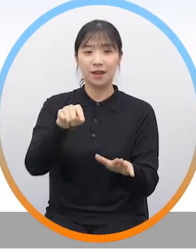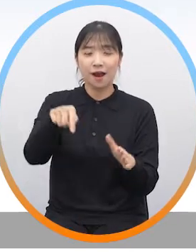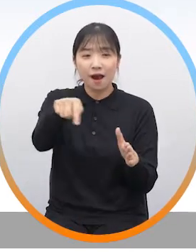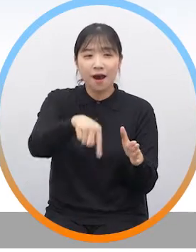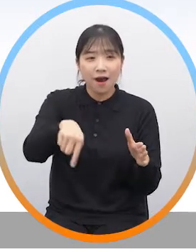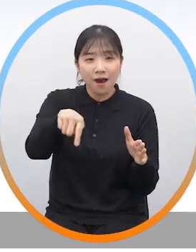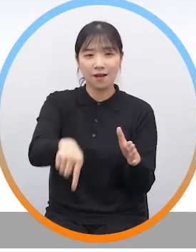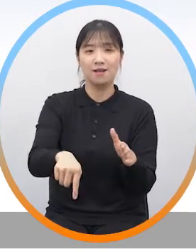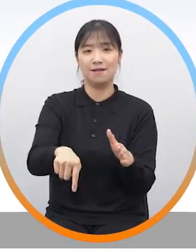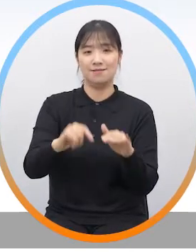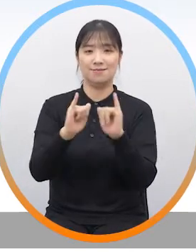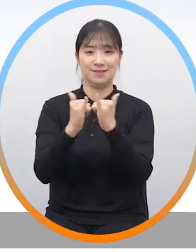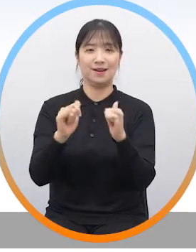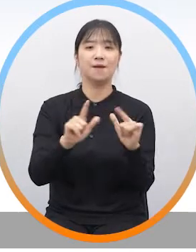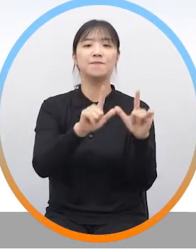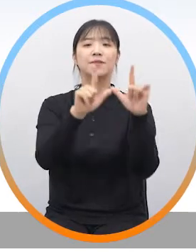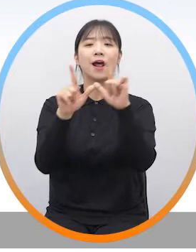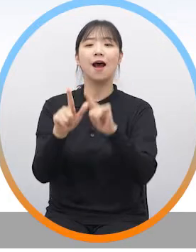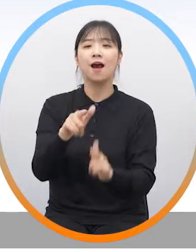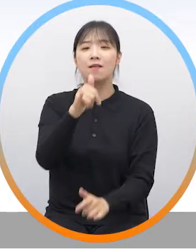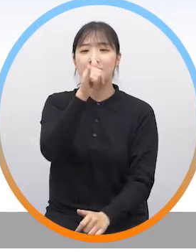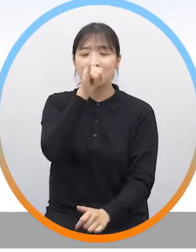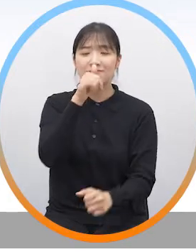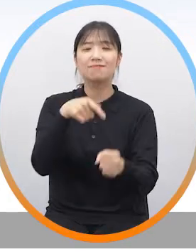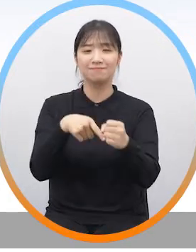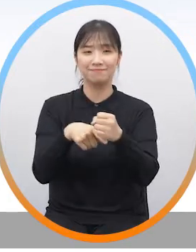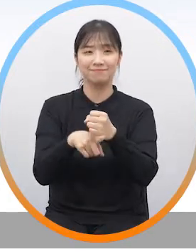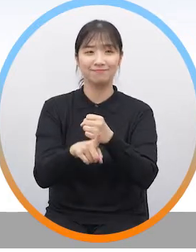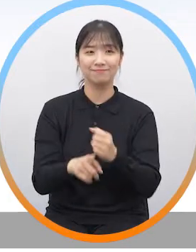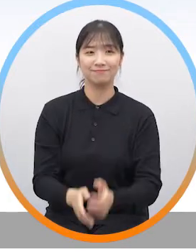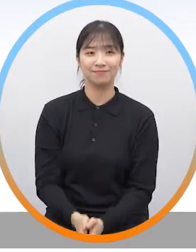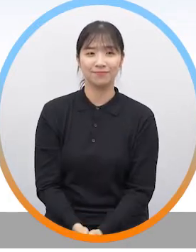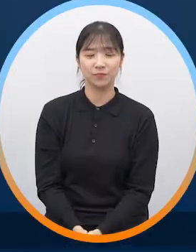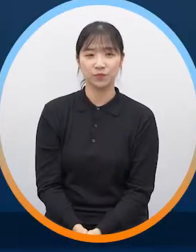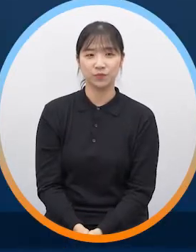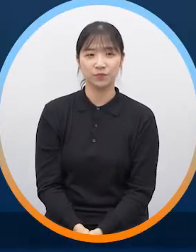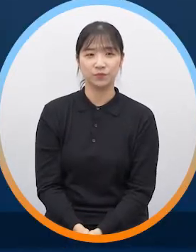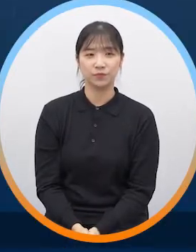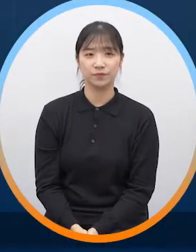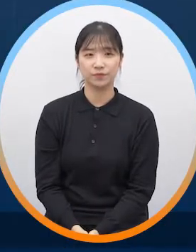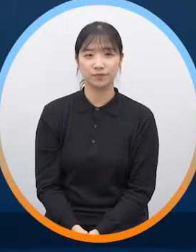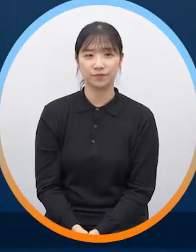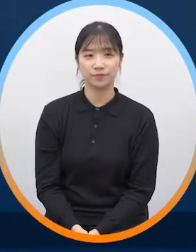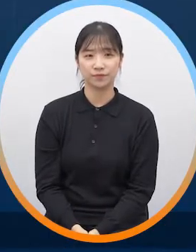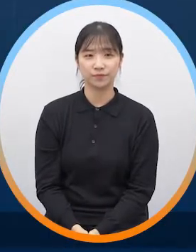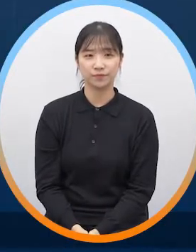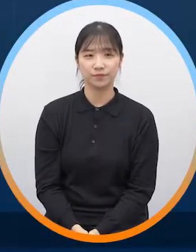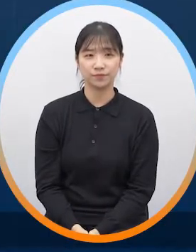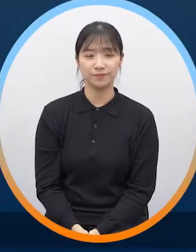읍성 안에 사람이 살고 있다는 것을 의미합니다.